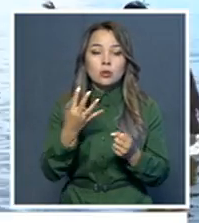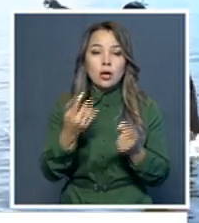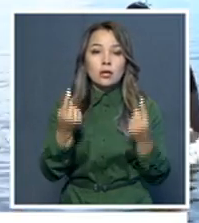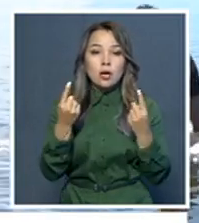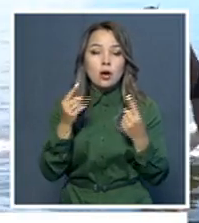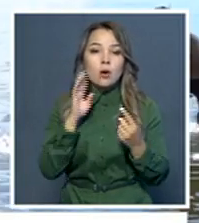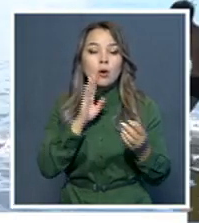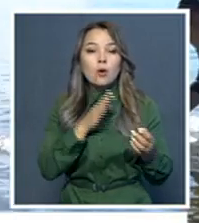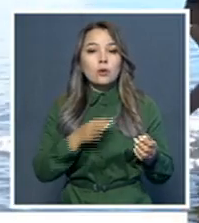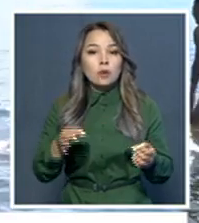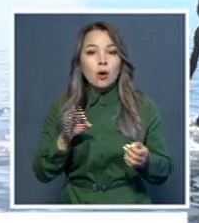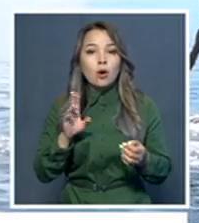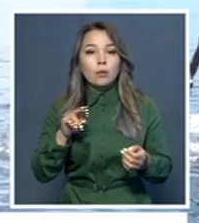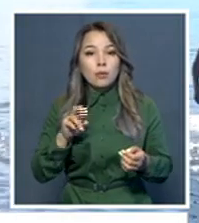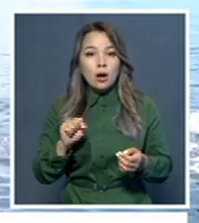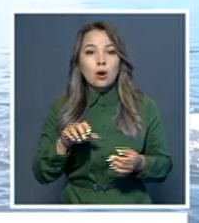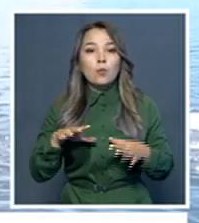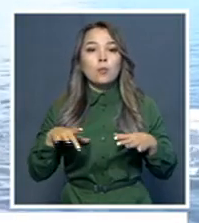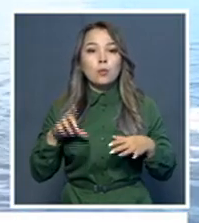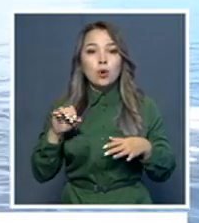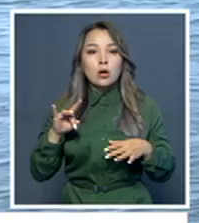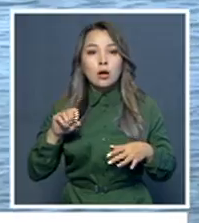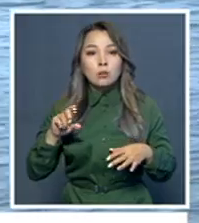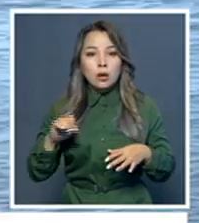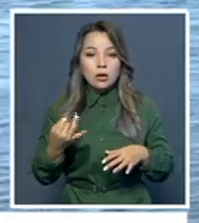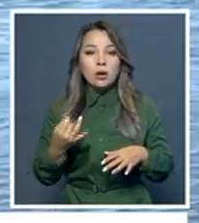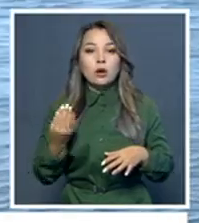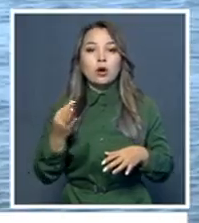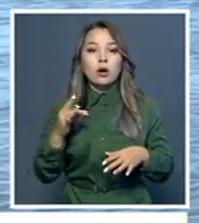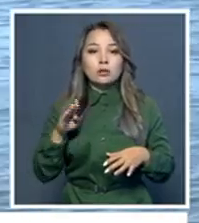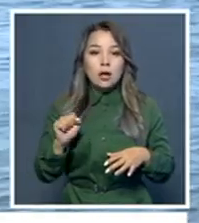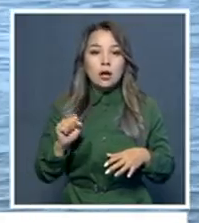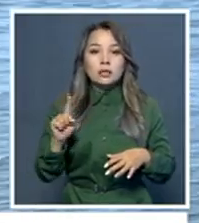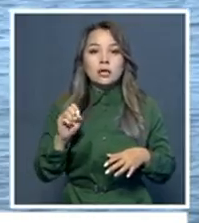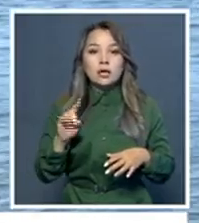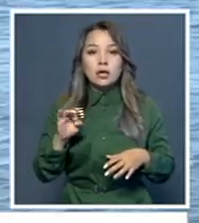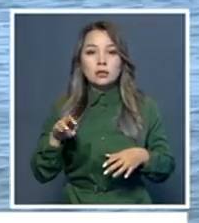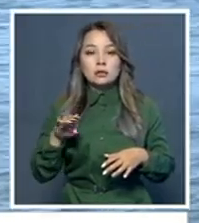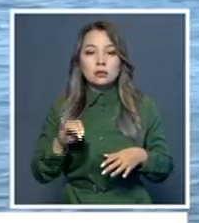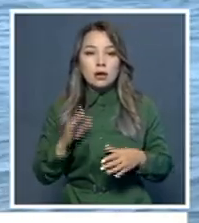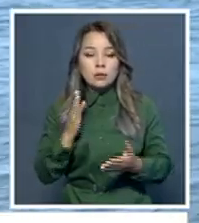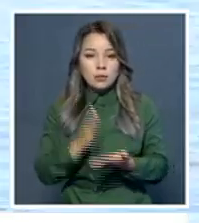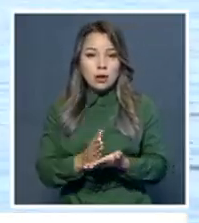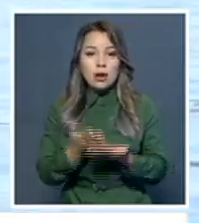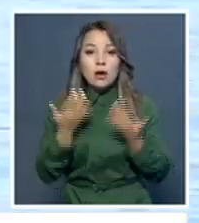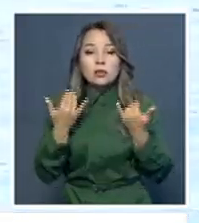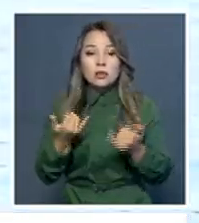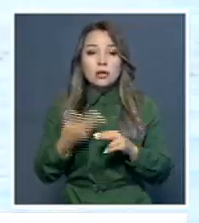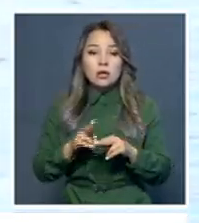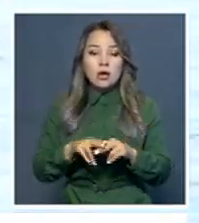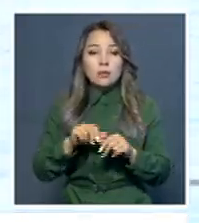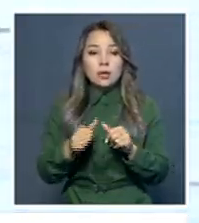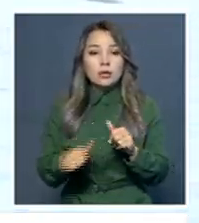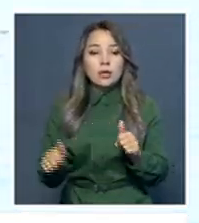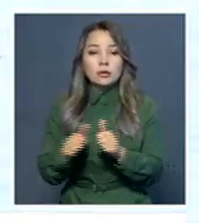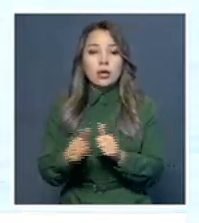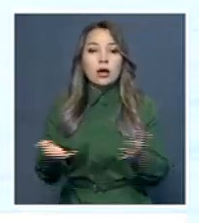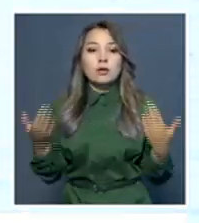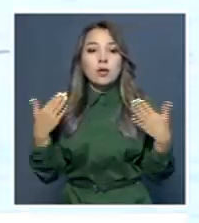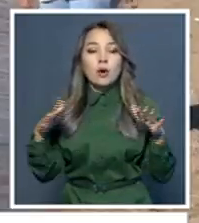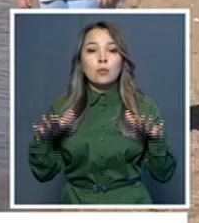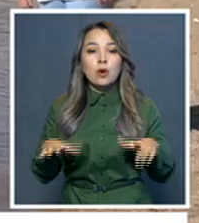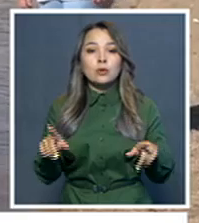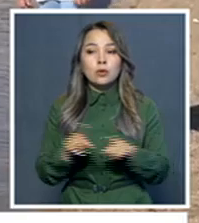көлде, яғни Қопа, Бурабай, Шортан және Зерендіде бар. Мәселені шешу үшін жағажайлардағы демалыс